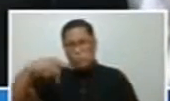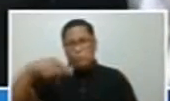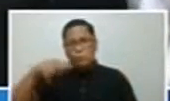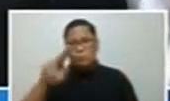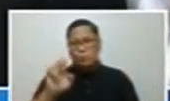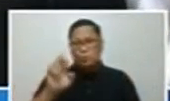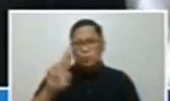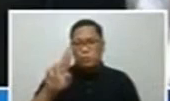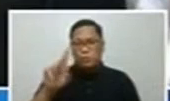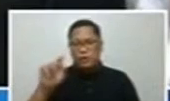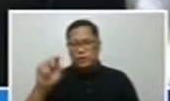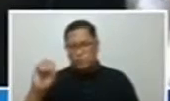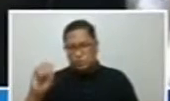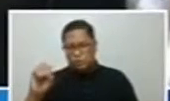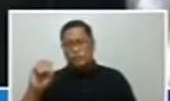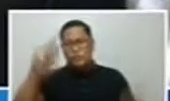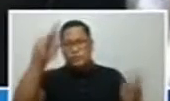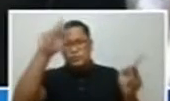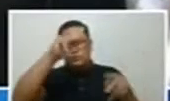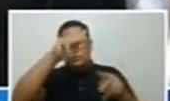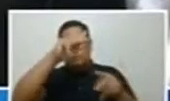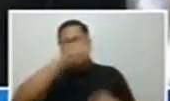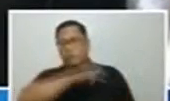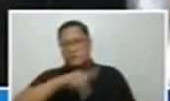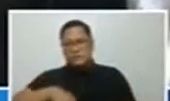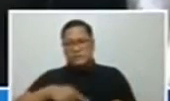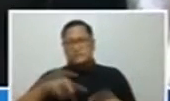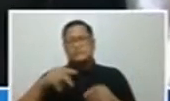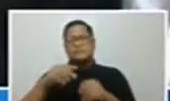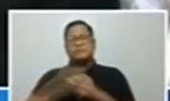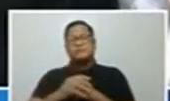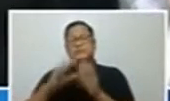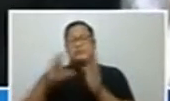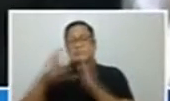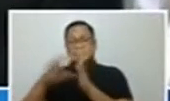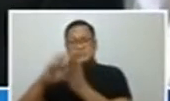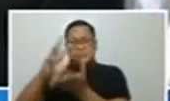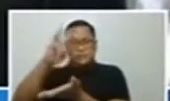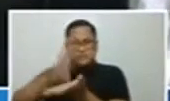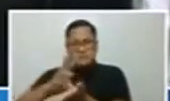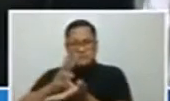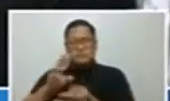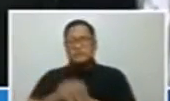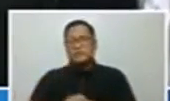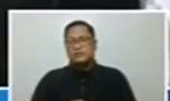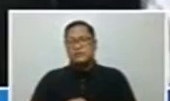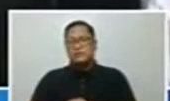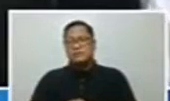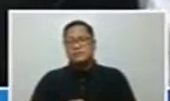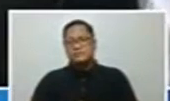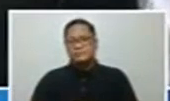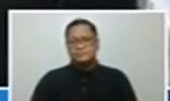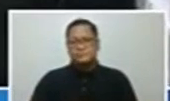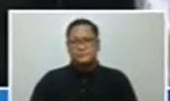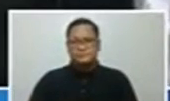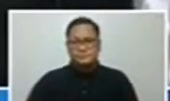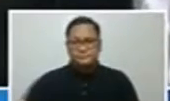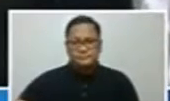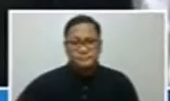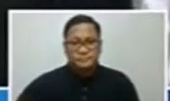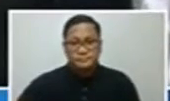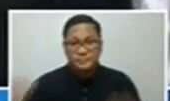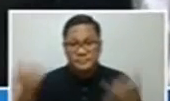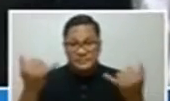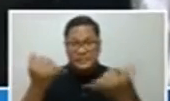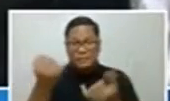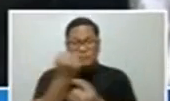Hinihintay lang natin na yung ating MGCQ magbago. But hindi natin